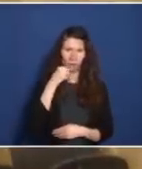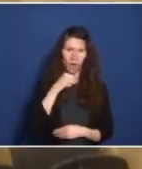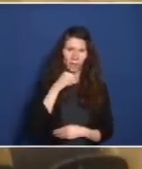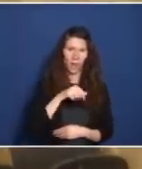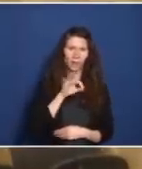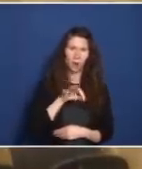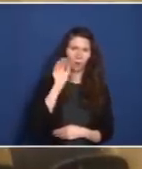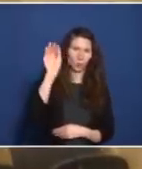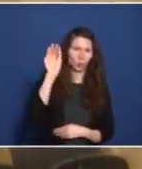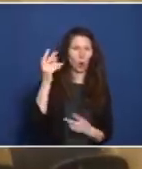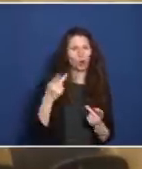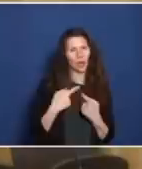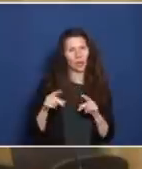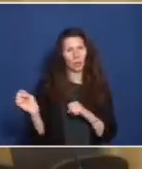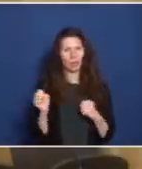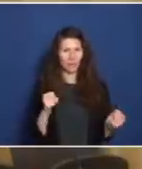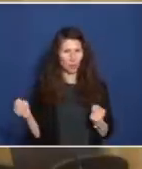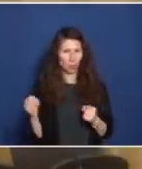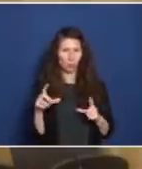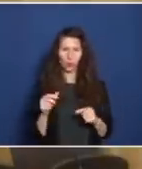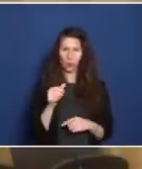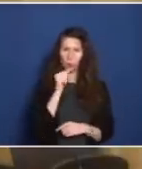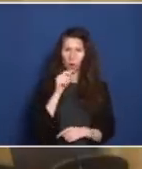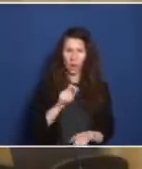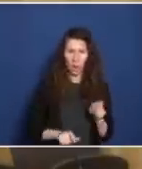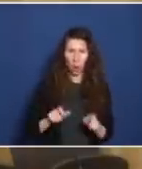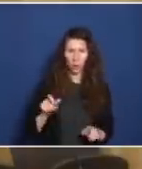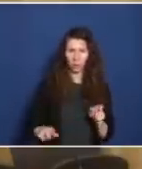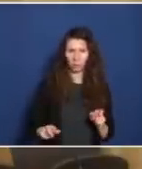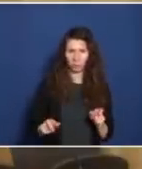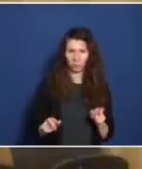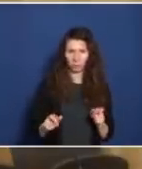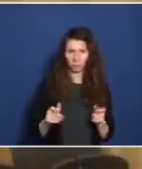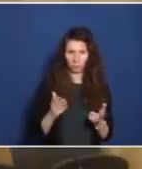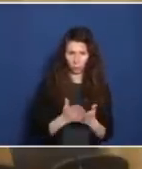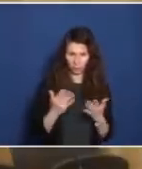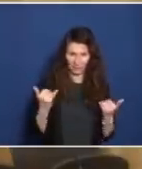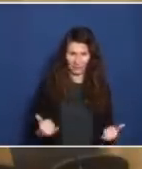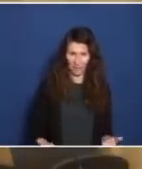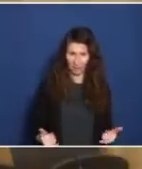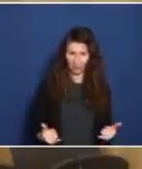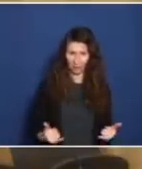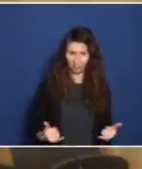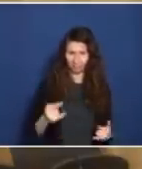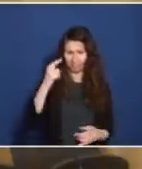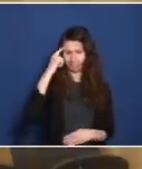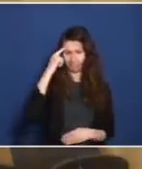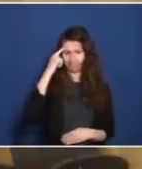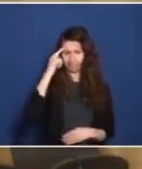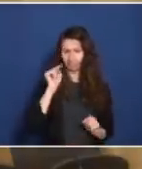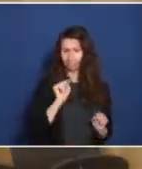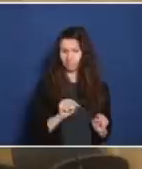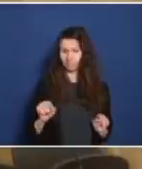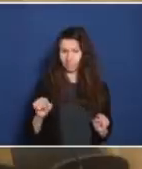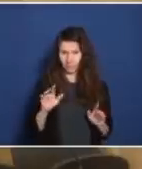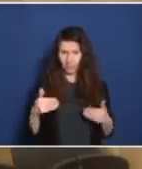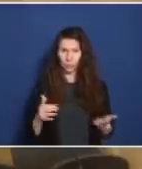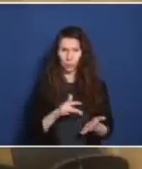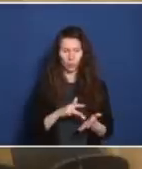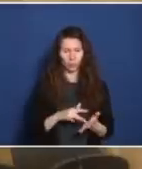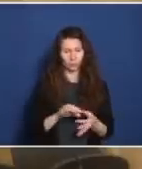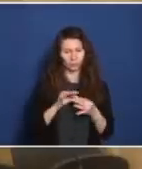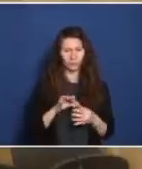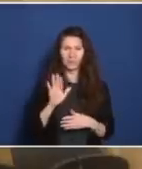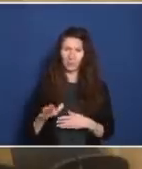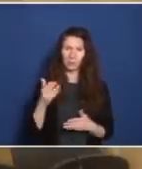andere Bewegungen, aber junge Leuten schon jetzt, weil es tatsächlich praktisch um deren